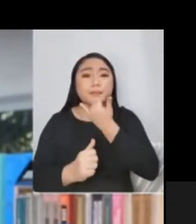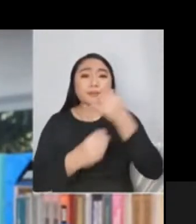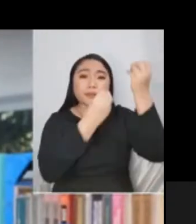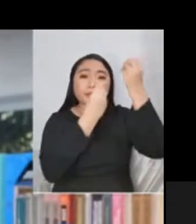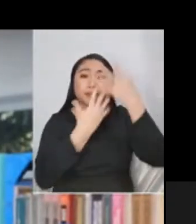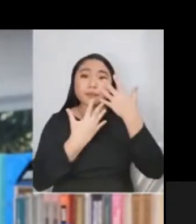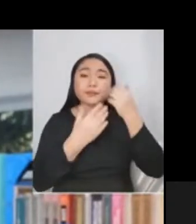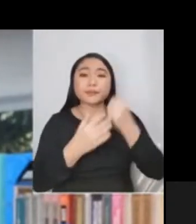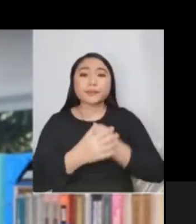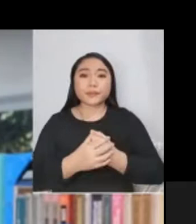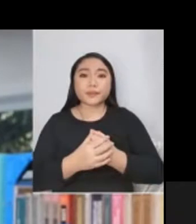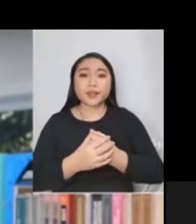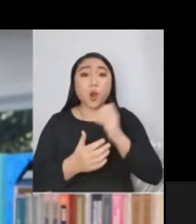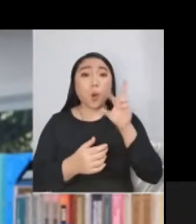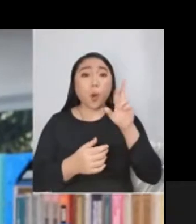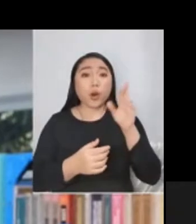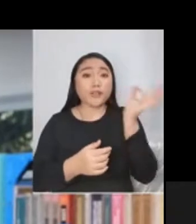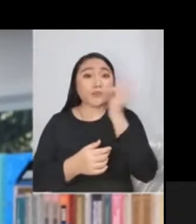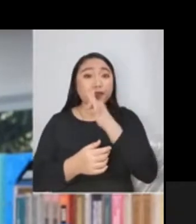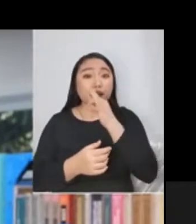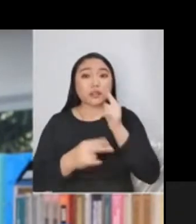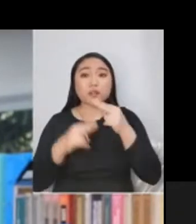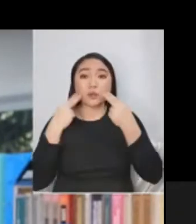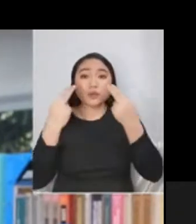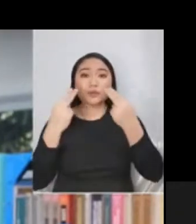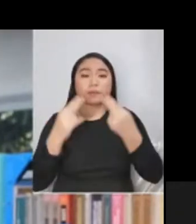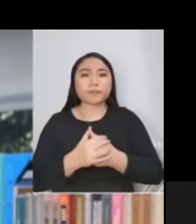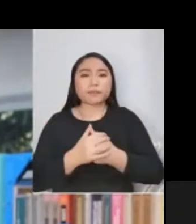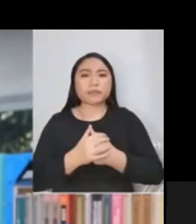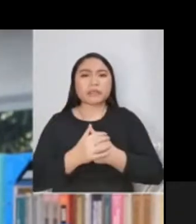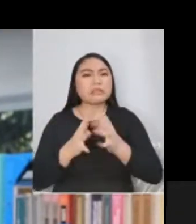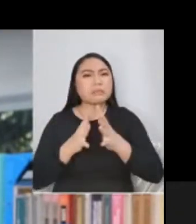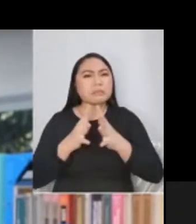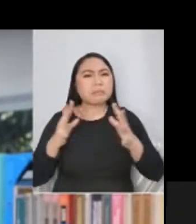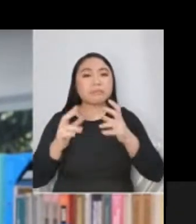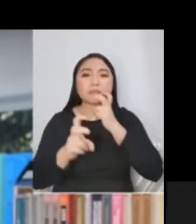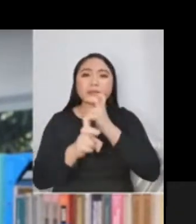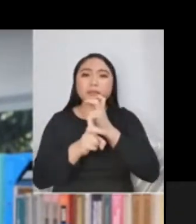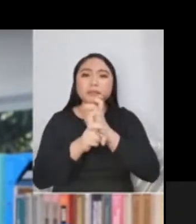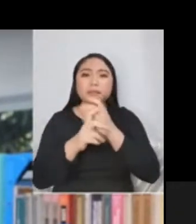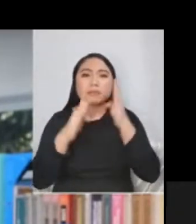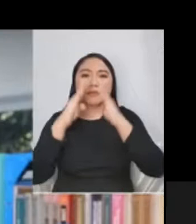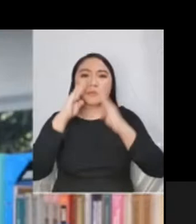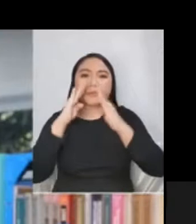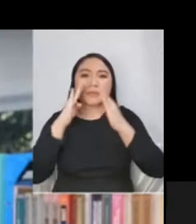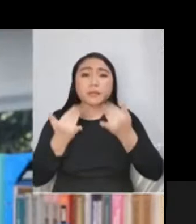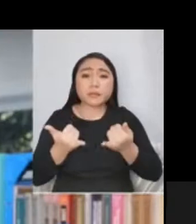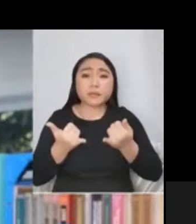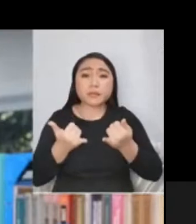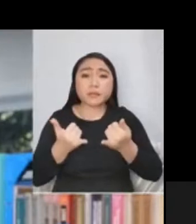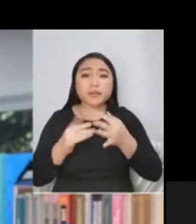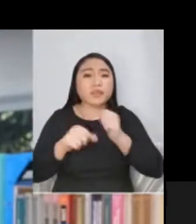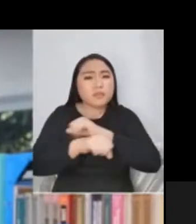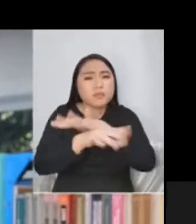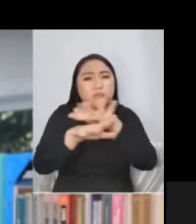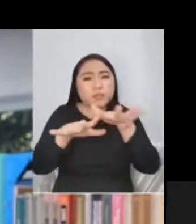ng disinformation o fake news. Malaking suliranin ngayon ang paglaganap ng